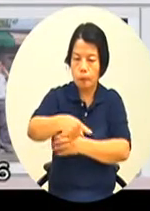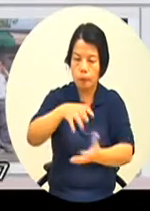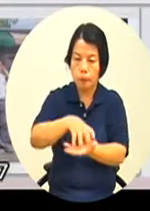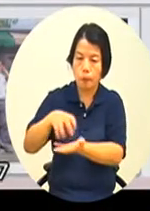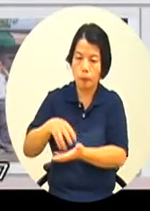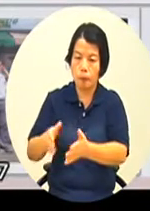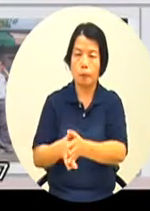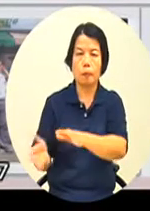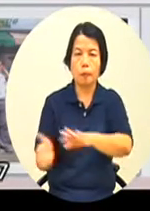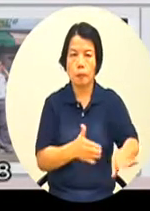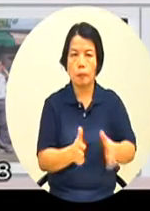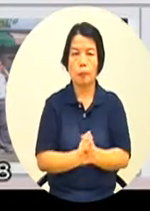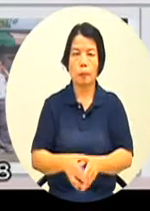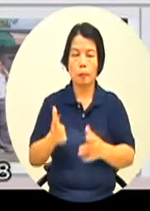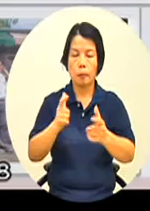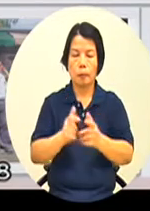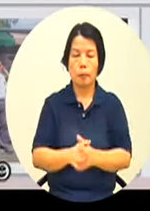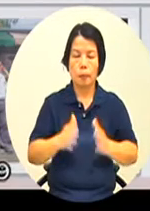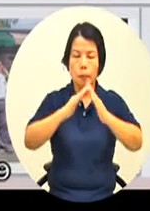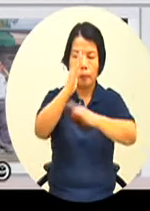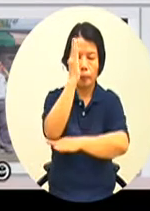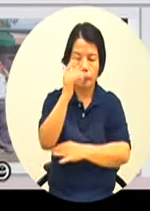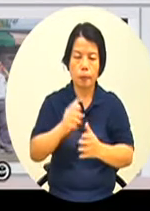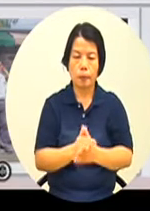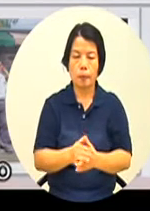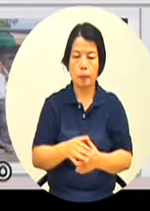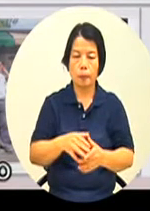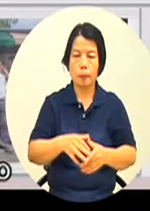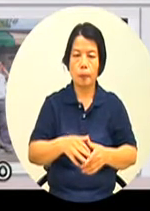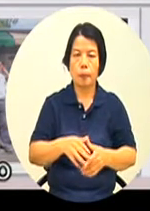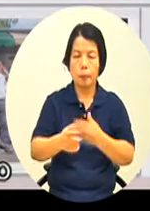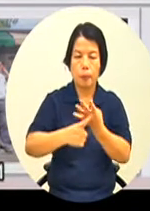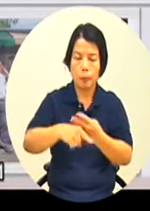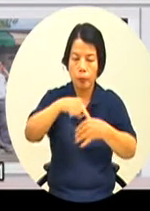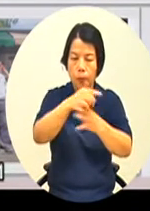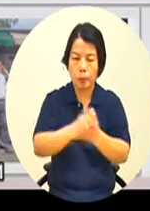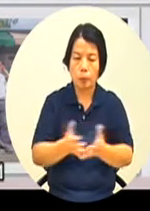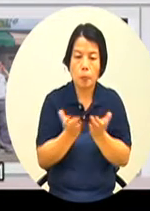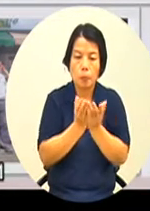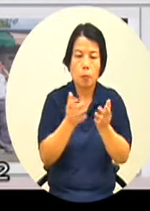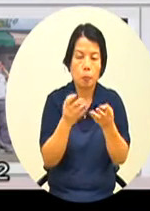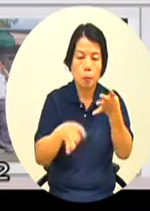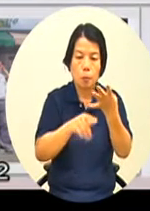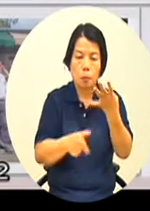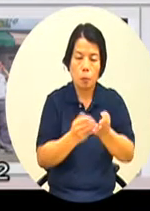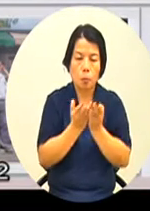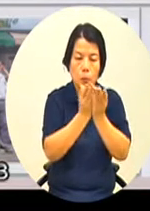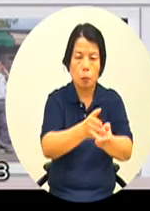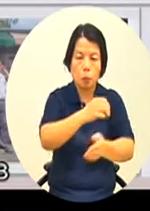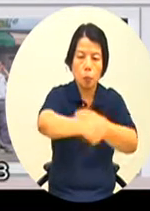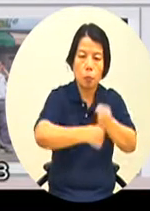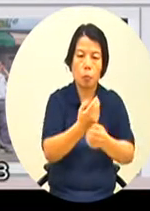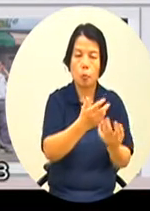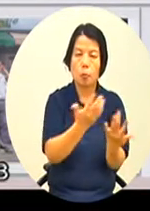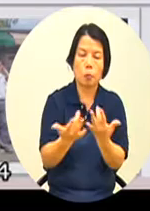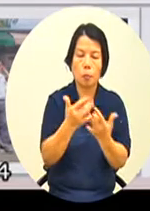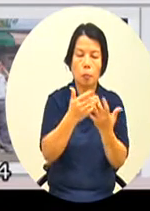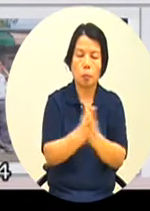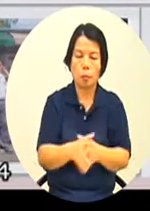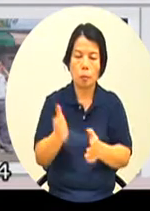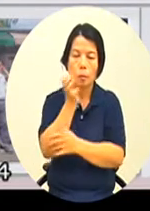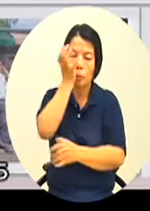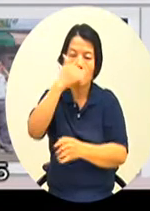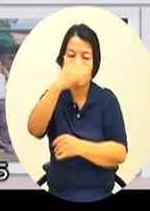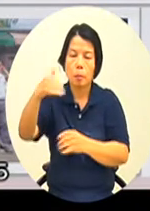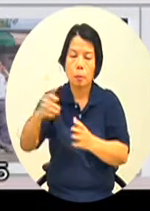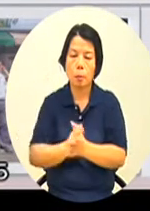试营试业的考核方面，今年9月已经完成轮船公司、动产直介所以及冈山果菜市